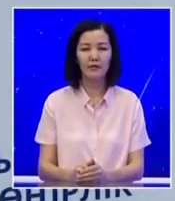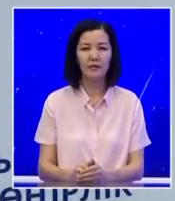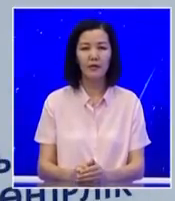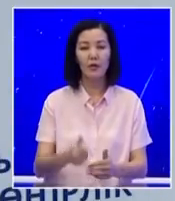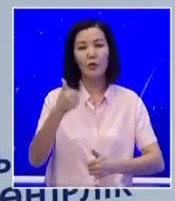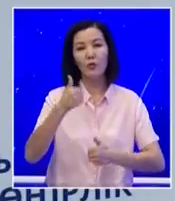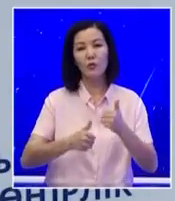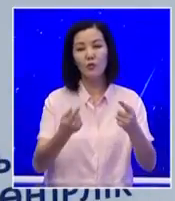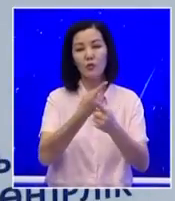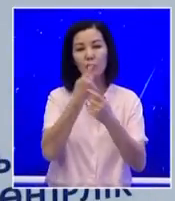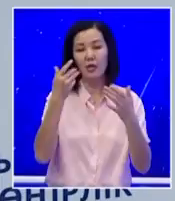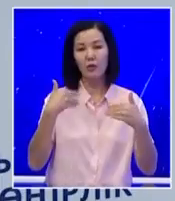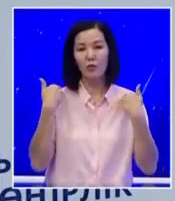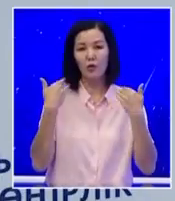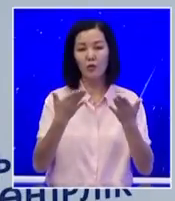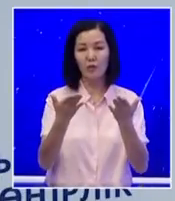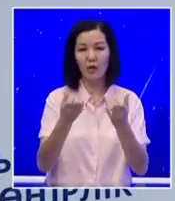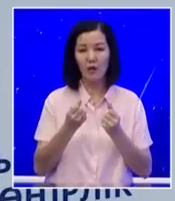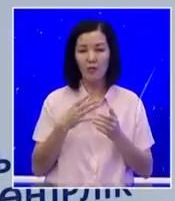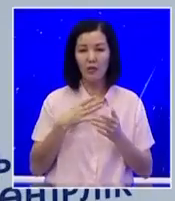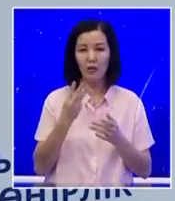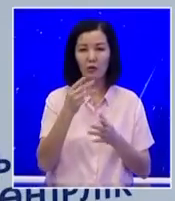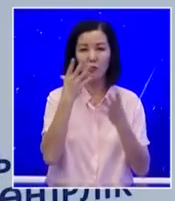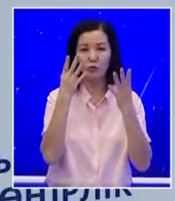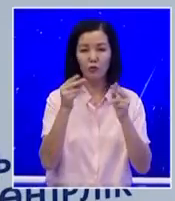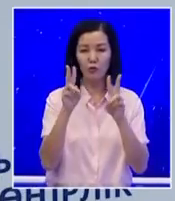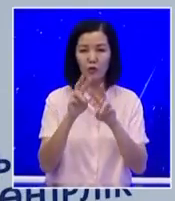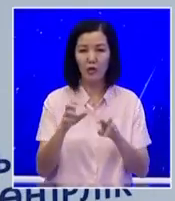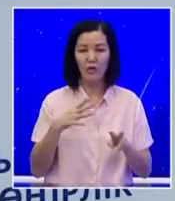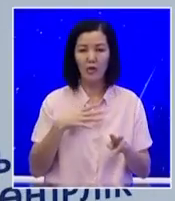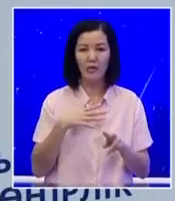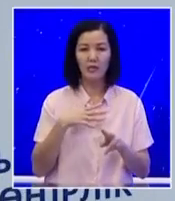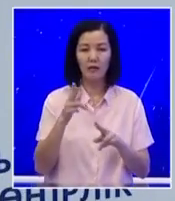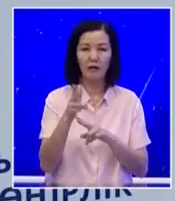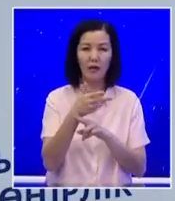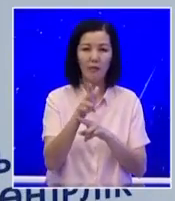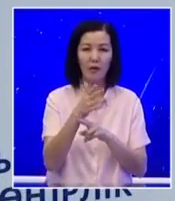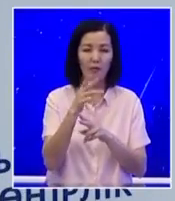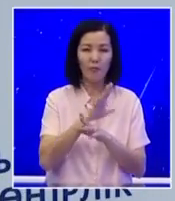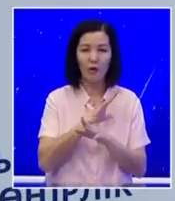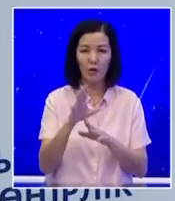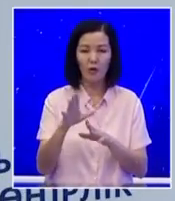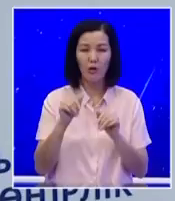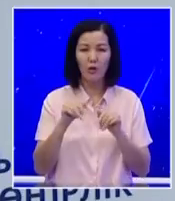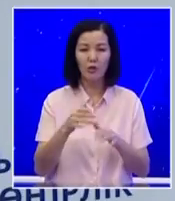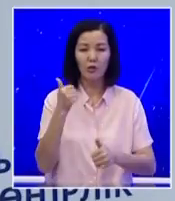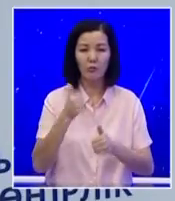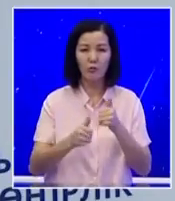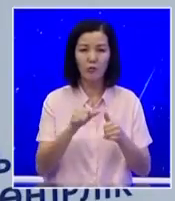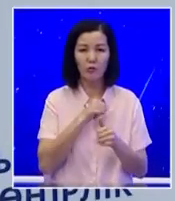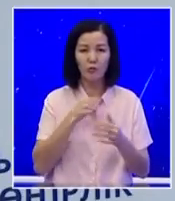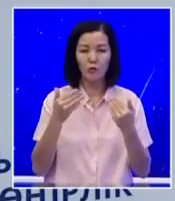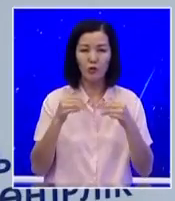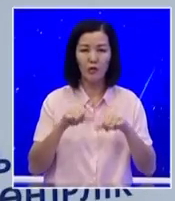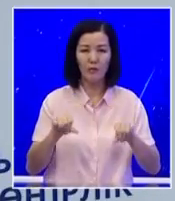Конкурс жарияланып, өтінімдер қабылданады. Мұның барлығы 3 тәулік ішінде қарастырылады. Камералды бақылау болмайды. Шешімді конкурстық комиссия